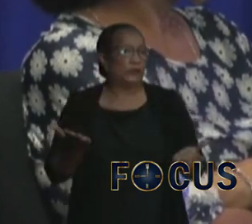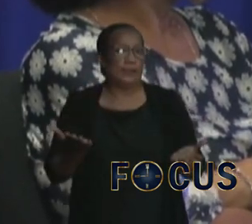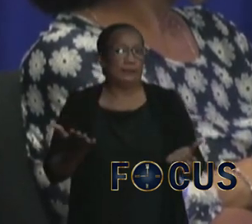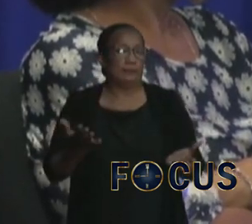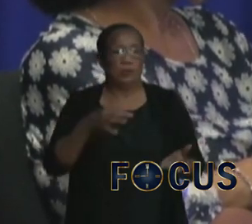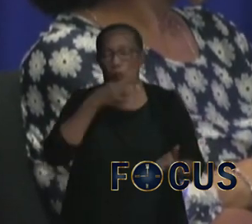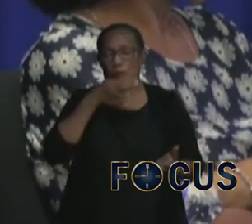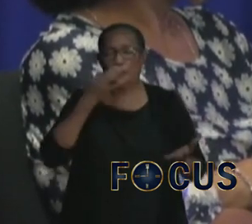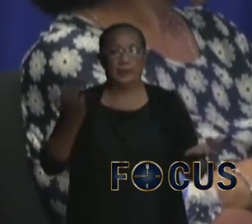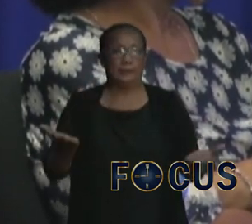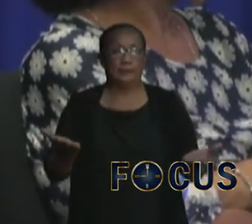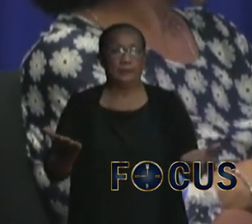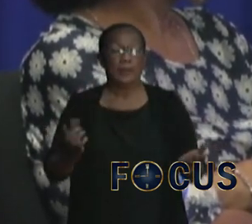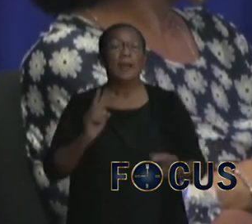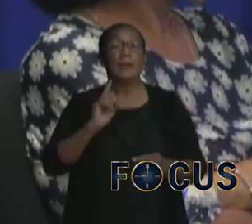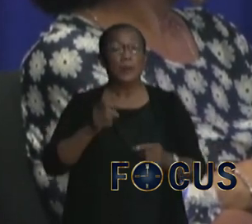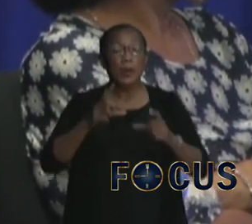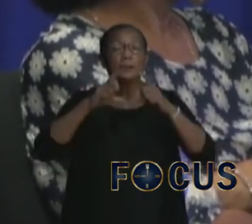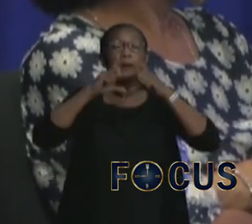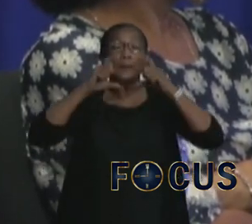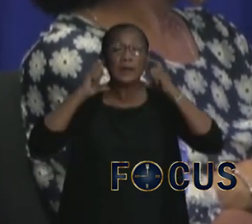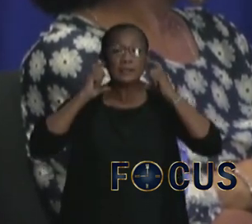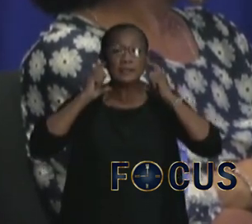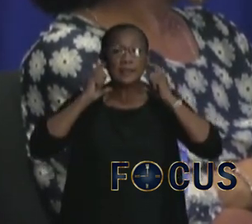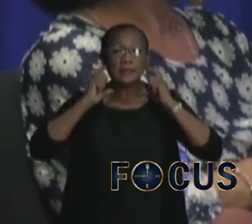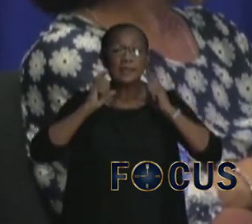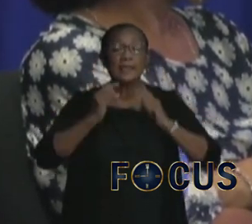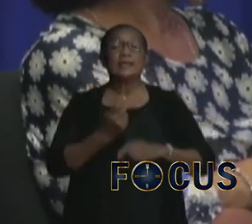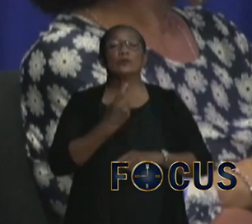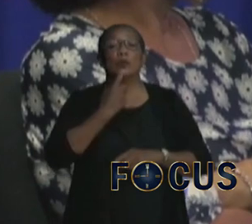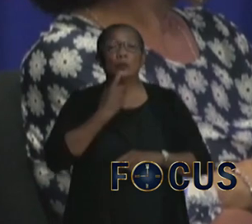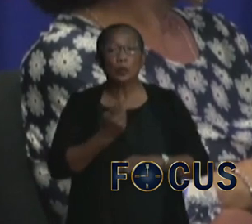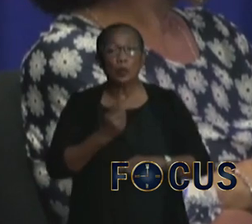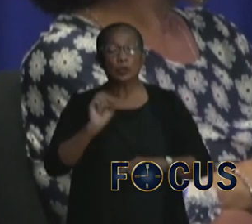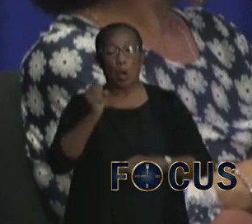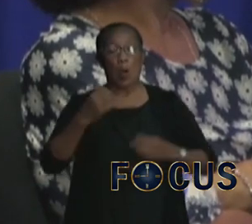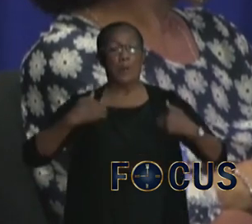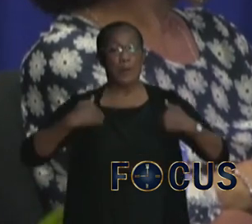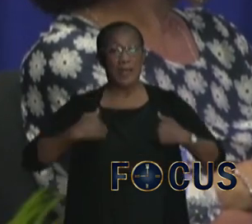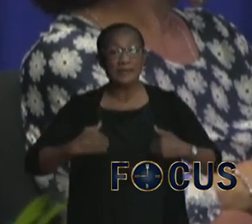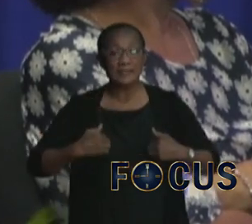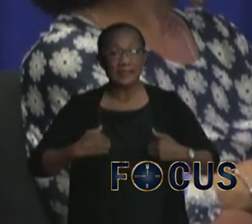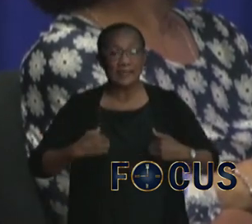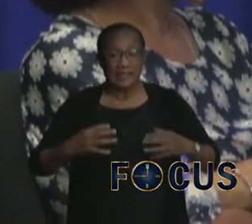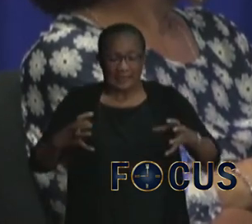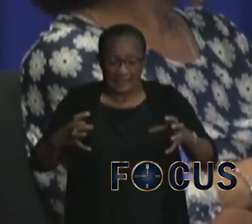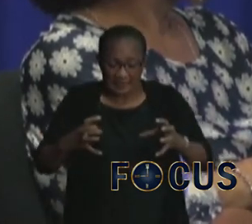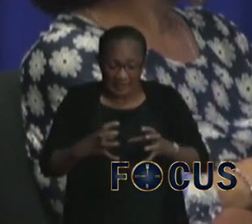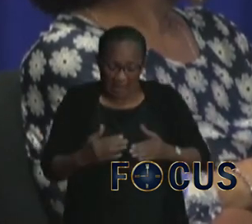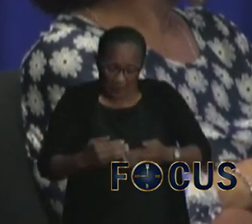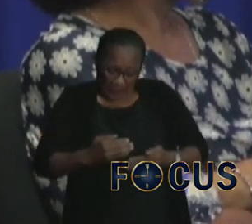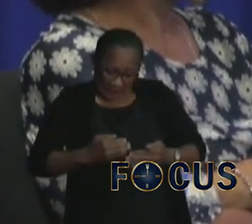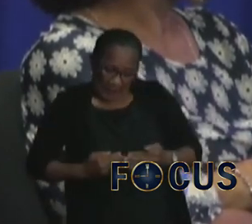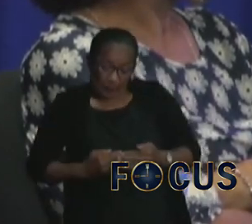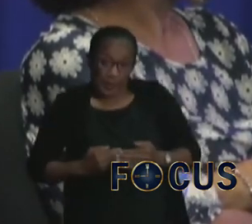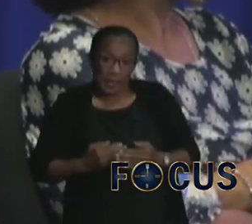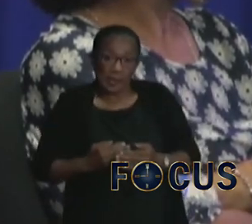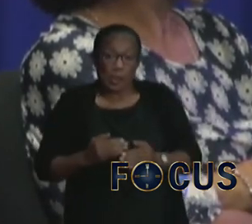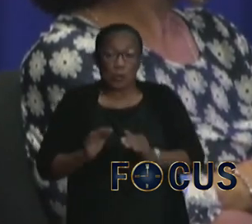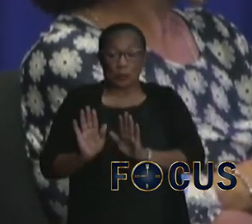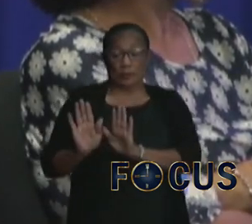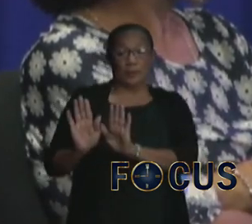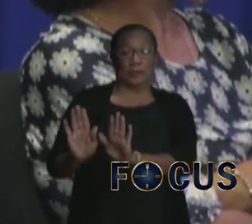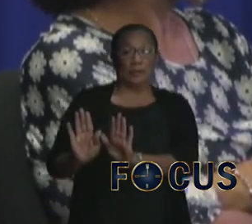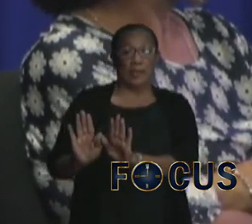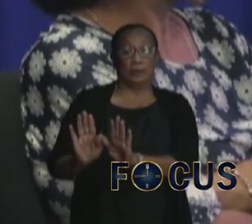zinvol. Want het mondmasker is vooral bedoeld om mensen in je directe omgeving te beschermen en